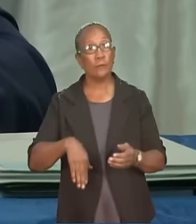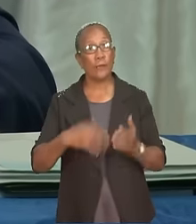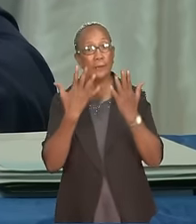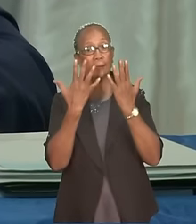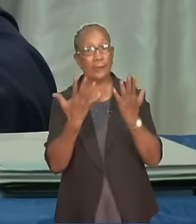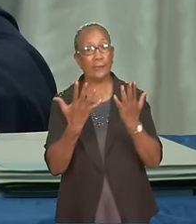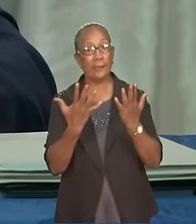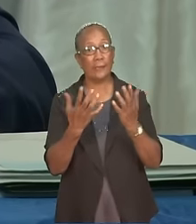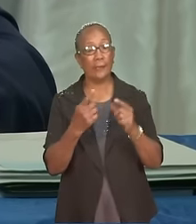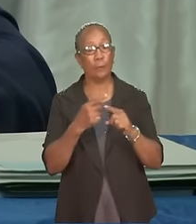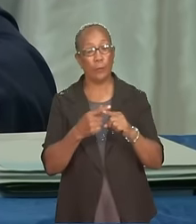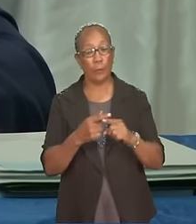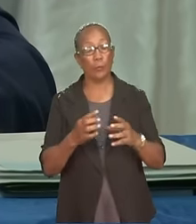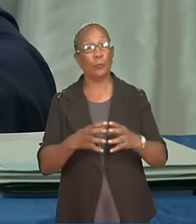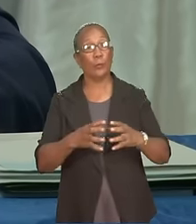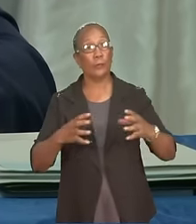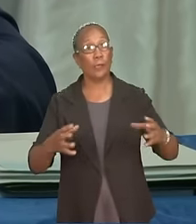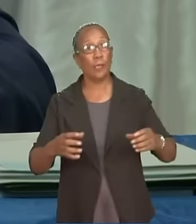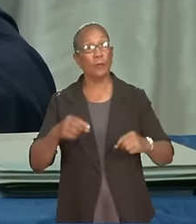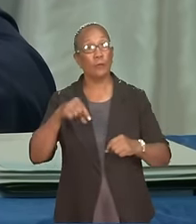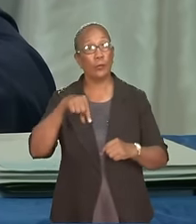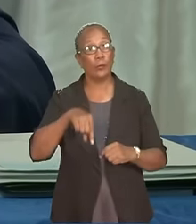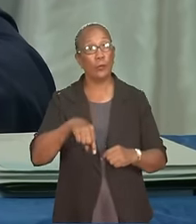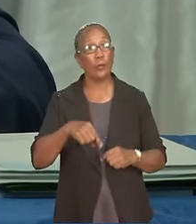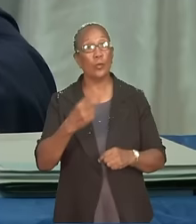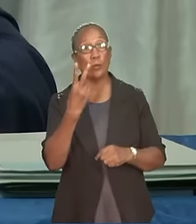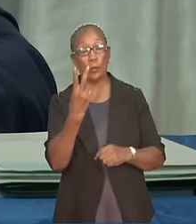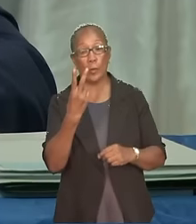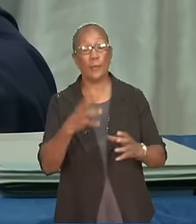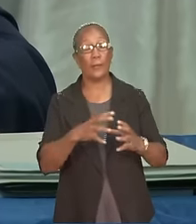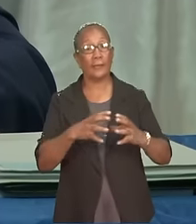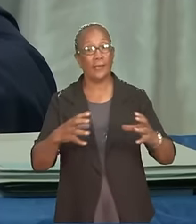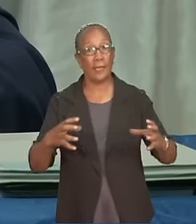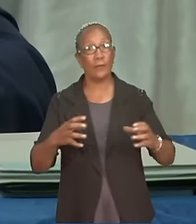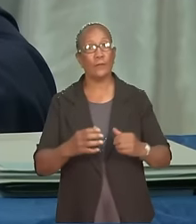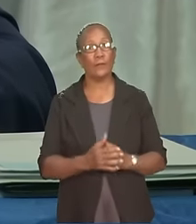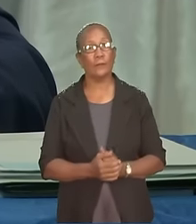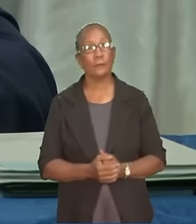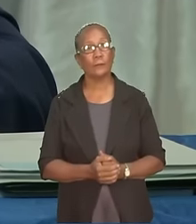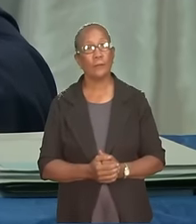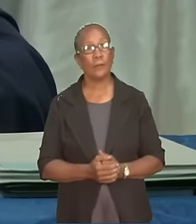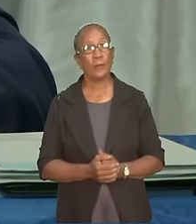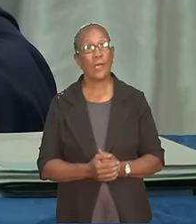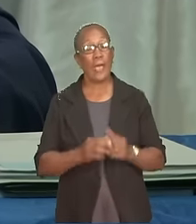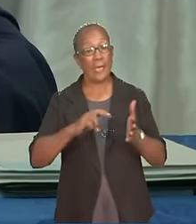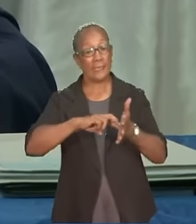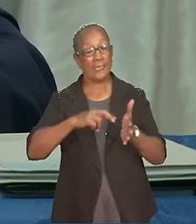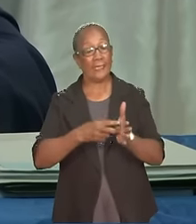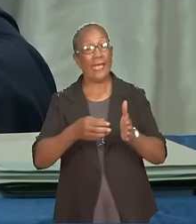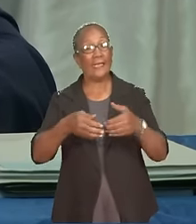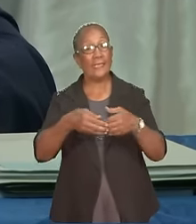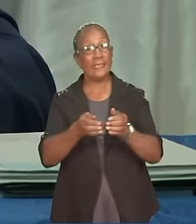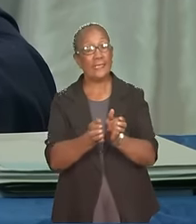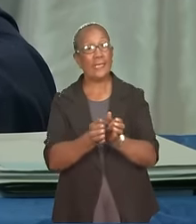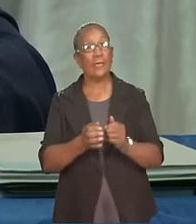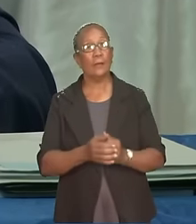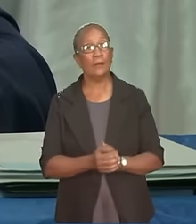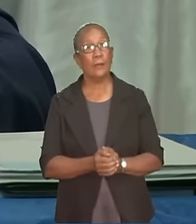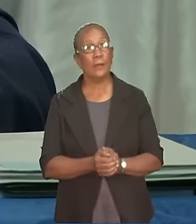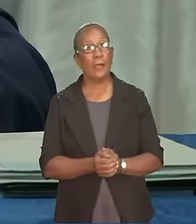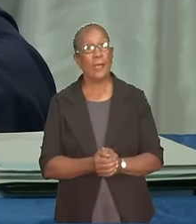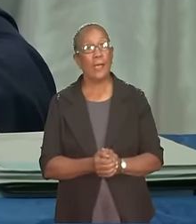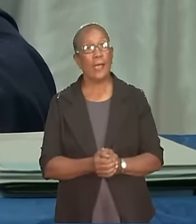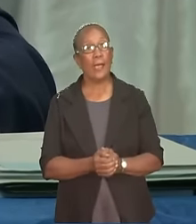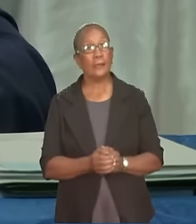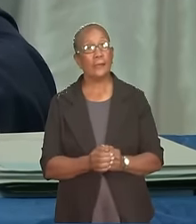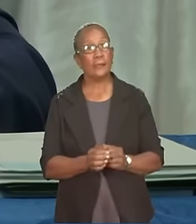bedrijven, is het nu geworden 2 bedrijven. Er is een technisch team, er is een interministerieel